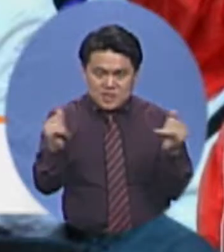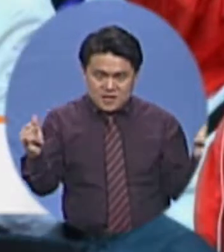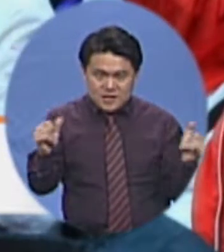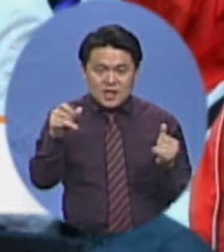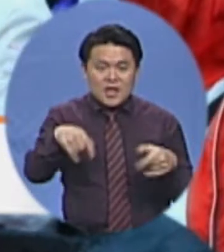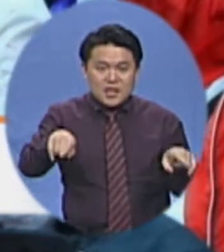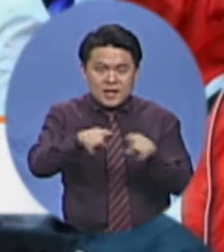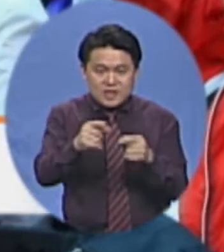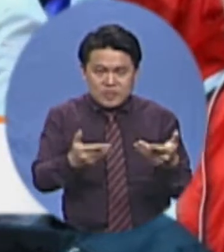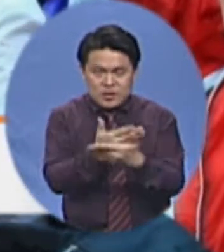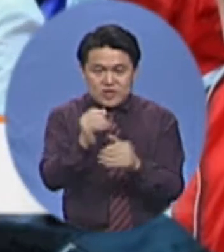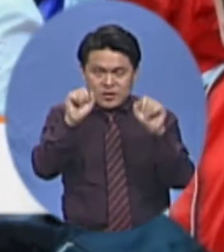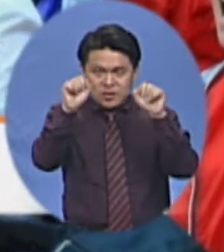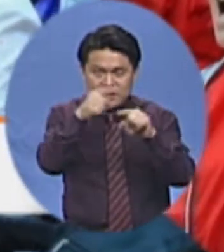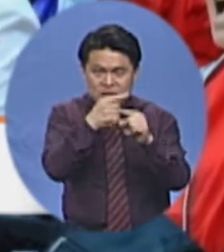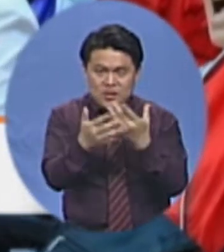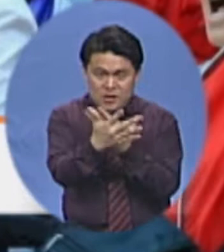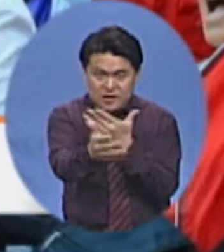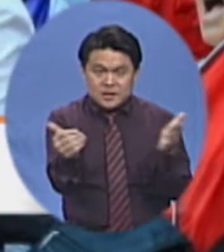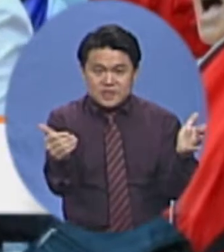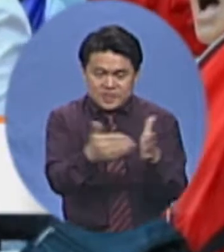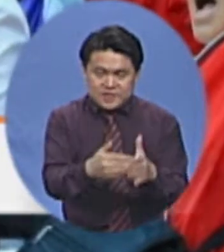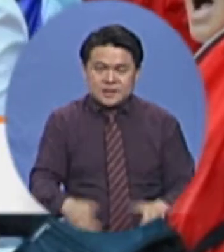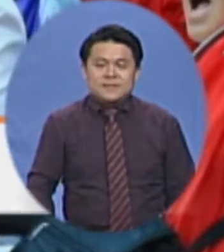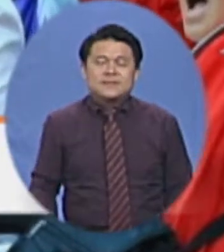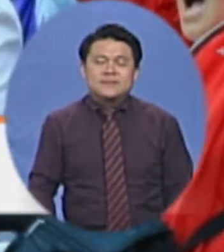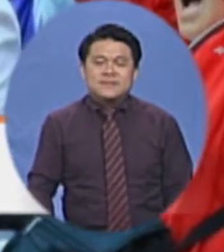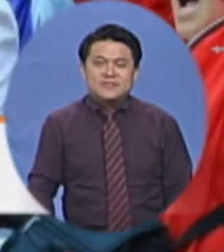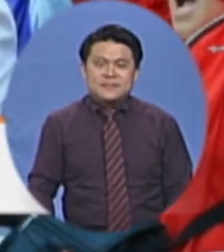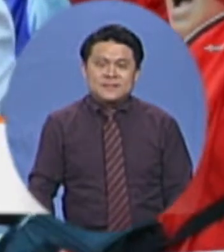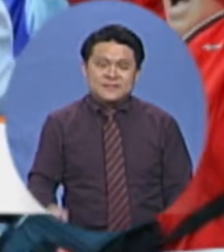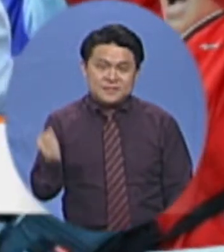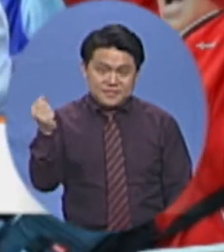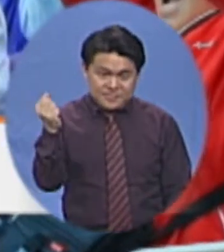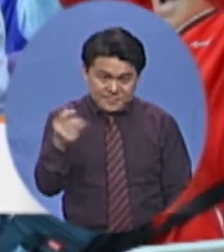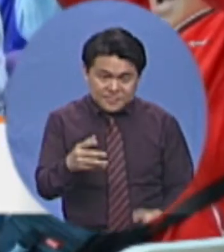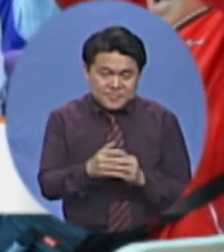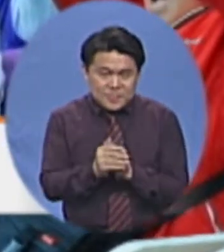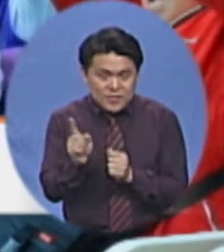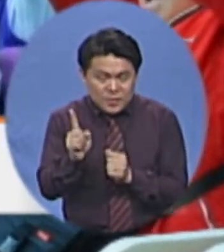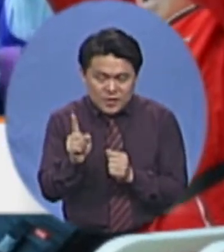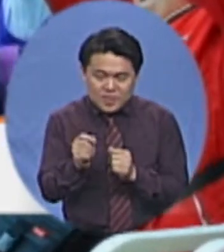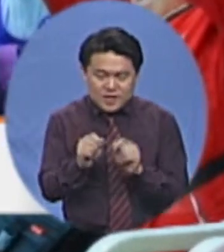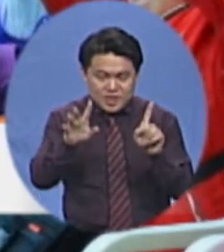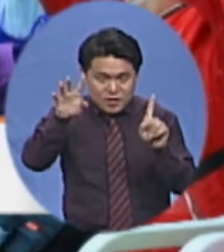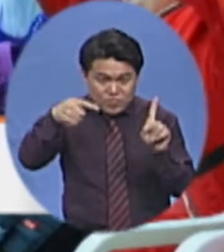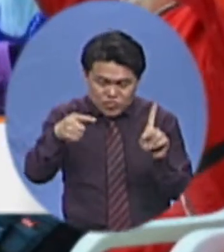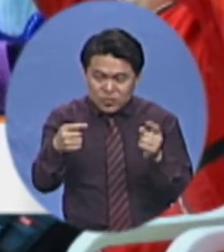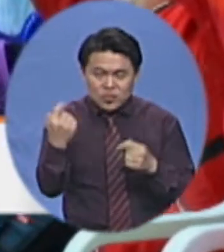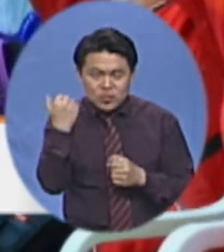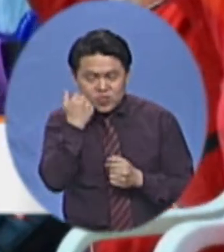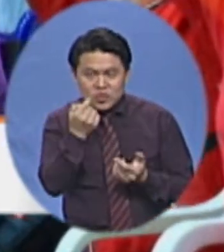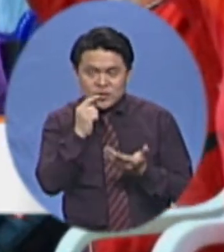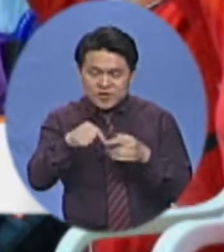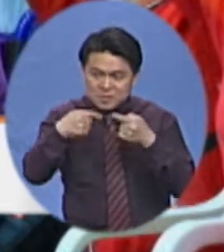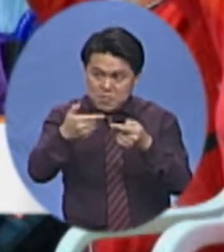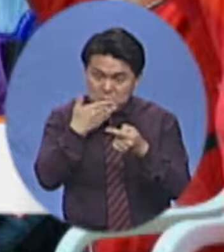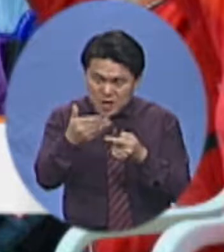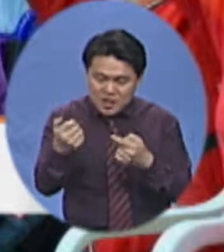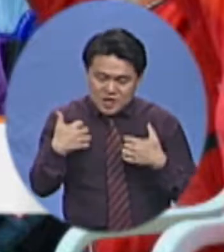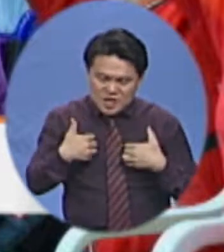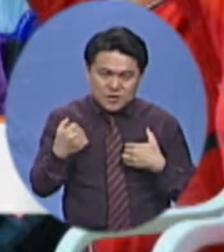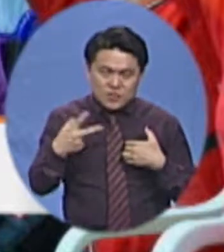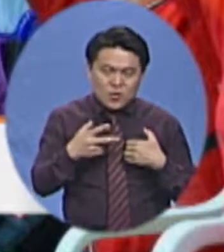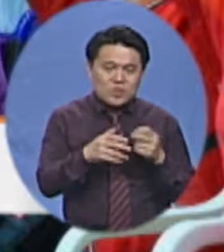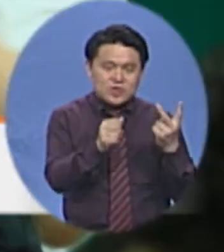장애인 어울림 체육대회를 진행했습니다. 1부 어울림 축제는 누구나 쉽게 참여할 수 있는 게임 부스를, 2부